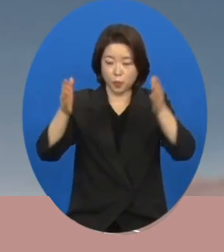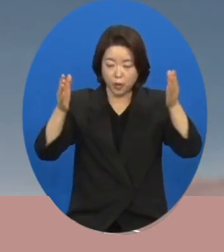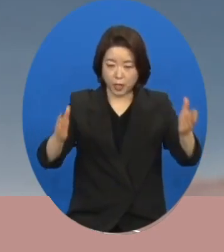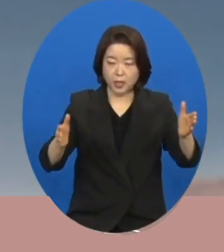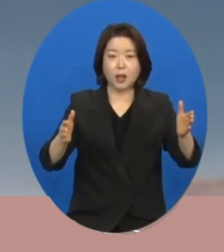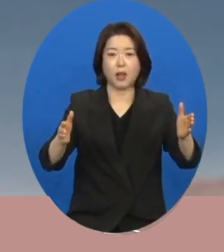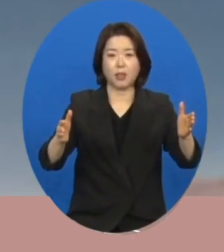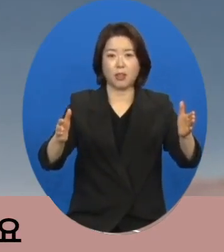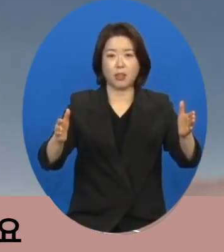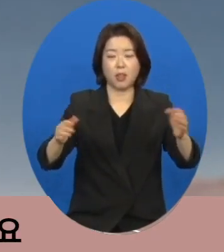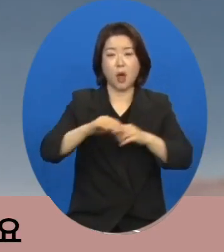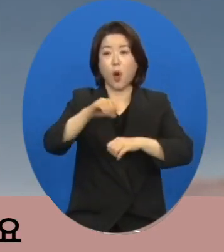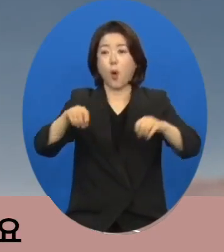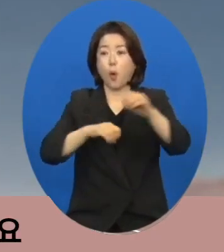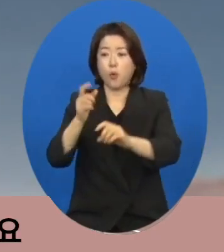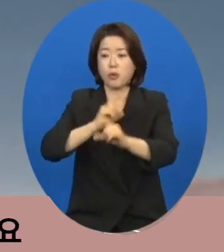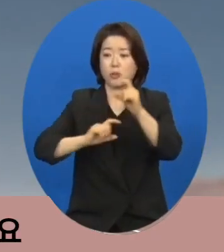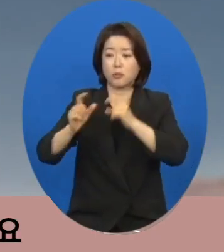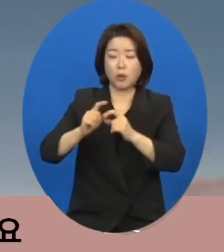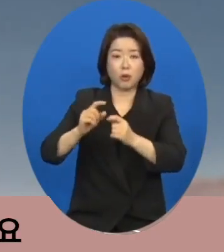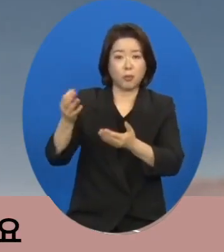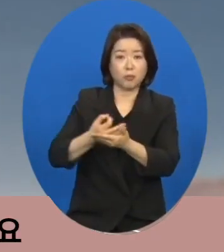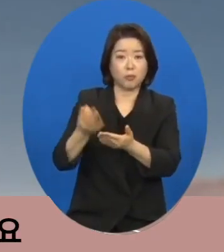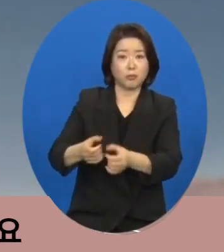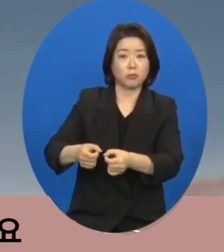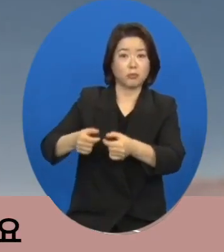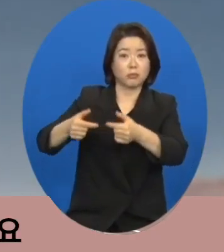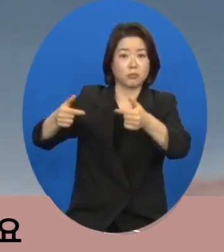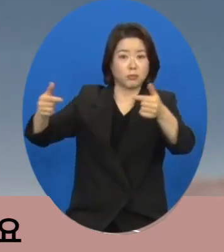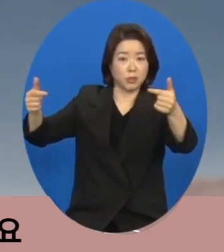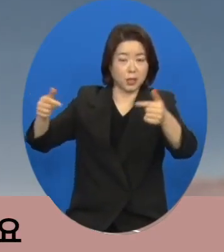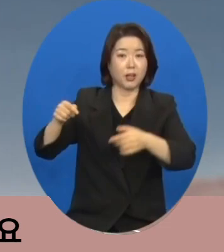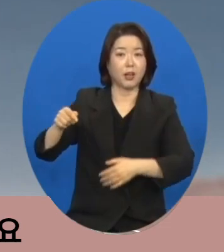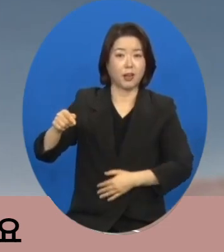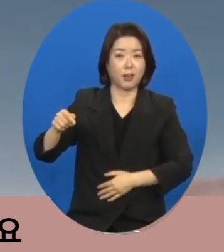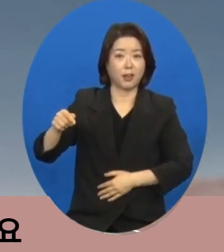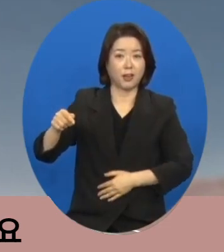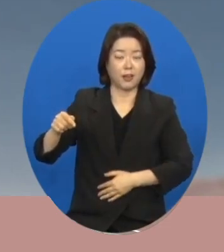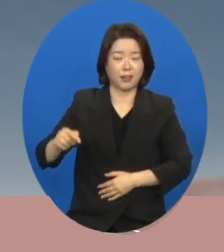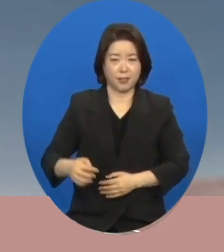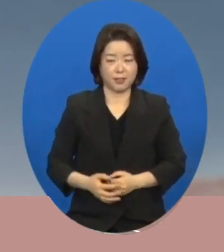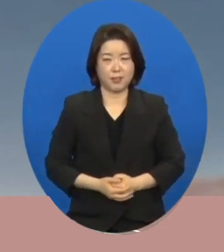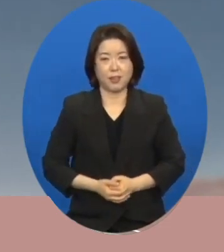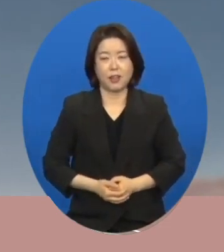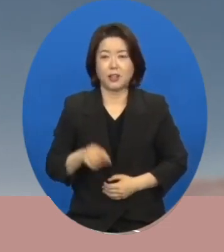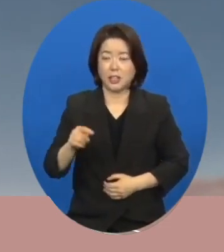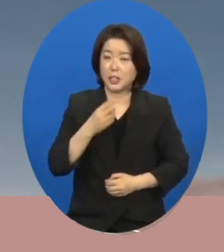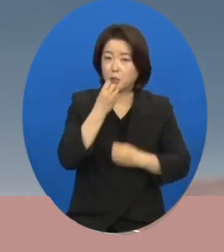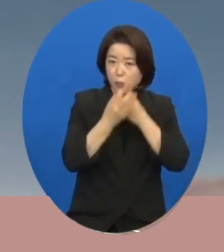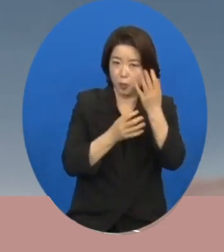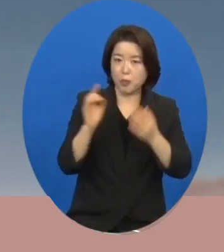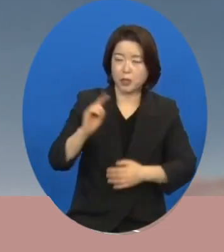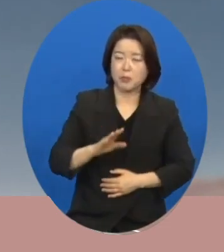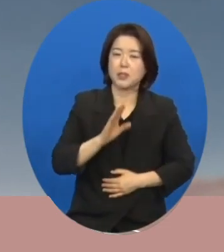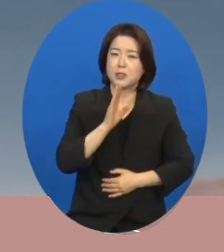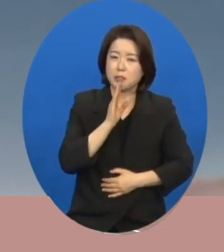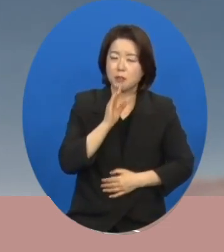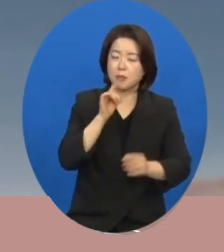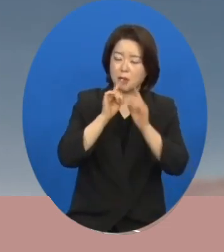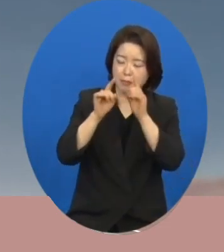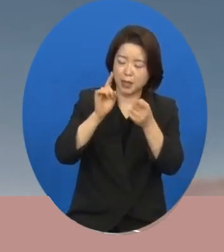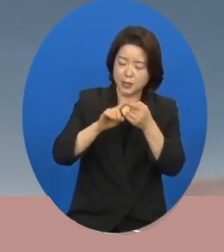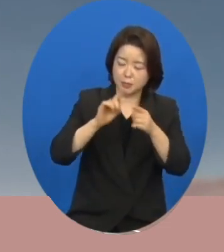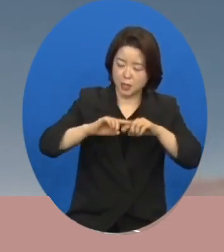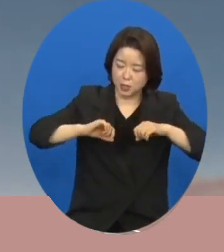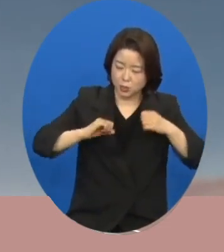더 늘려 주셨어요 이제 그 고백을 하시면서 이분이 그런 얘기를 하시는 거예요 정말 말씀대로 순종하는